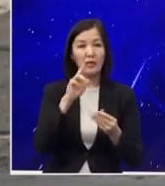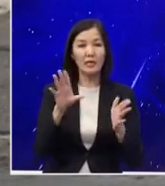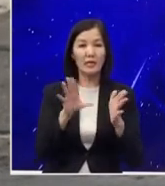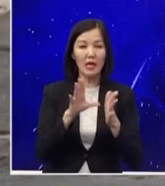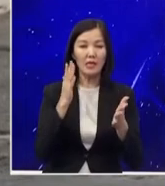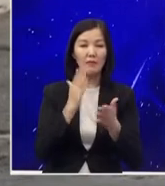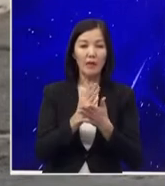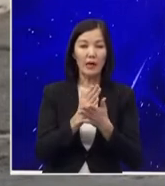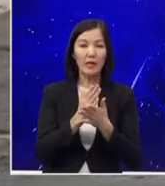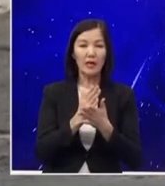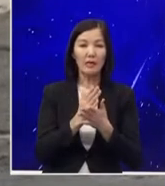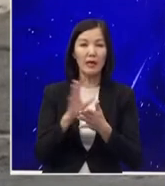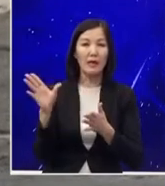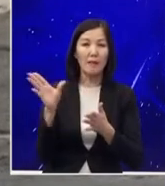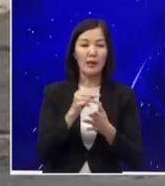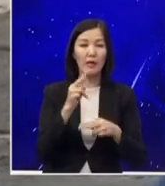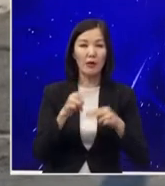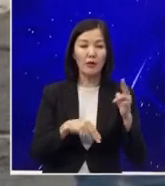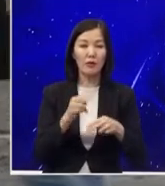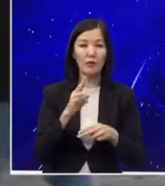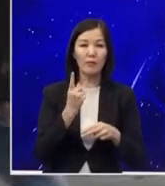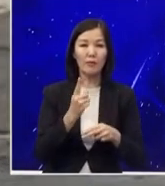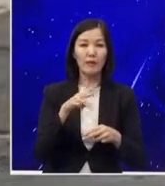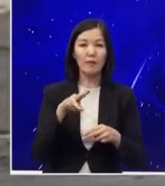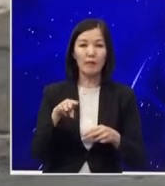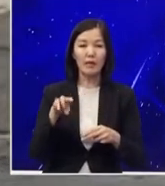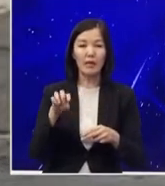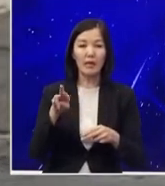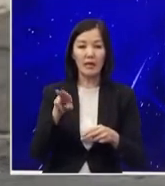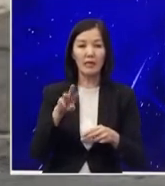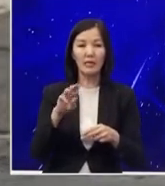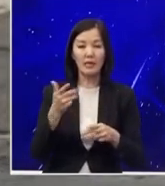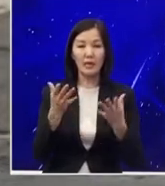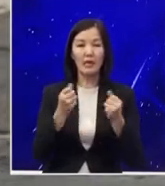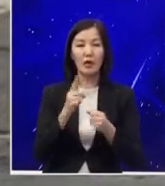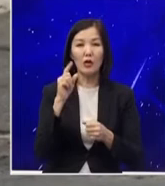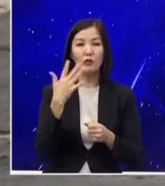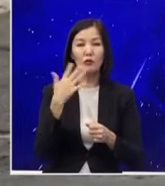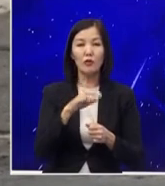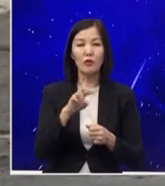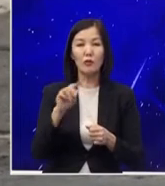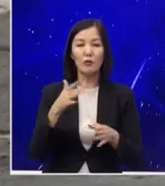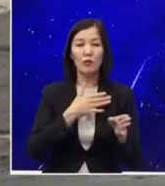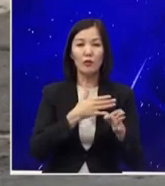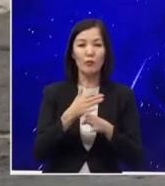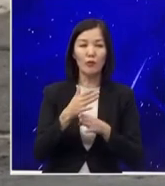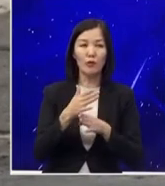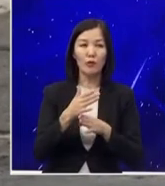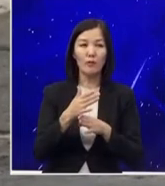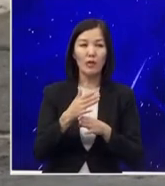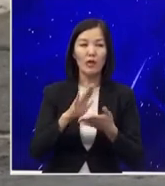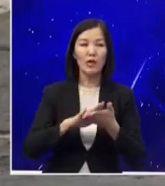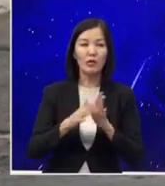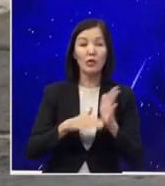және өзге де құрылысы бар. 1 миллиард теңге сұрап отыр екен. Ең болмағанда 150 миллион теңге қаржы бөліп, мұндағылардың